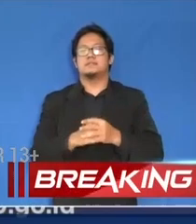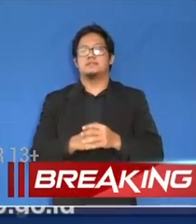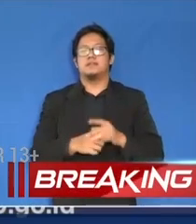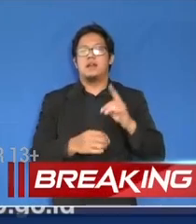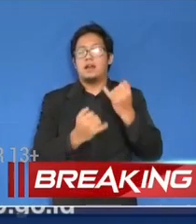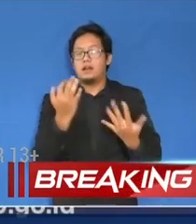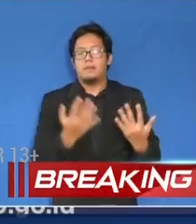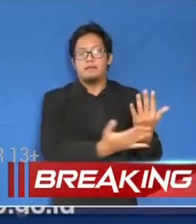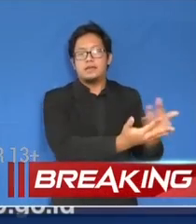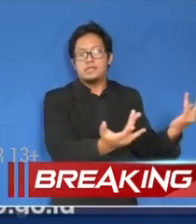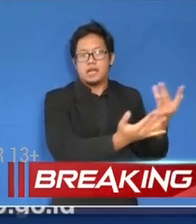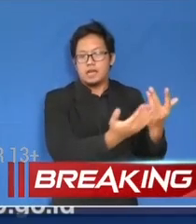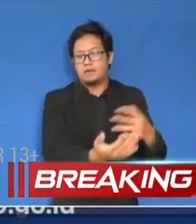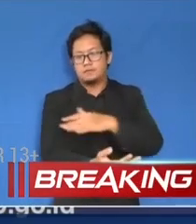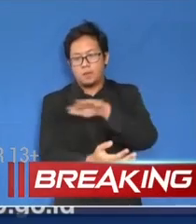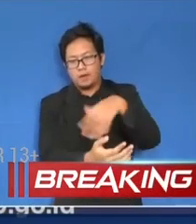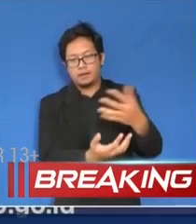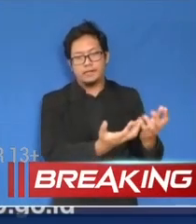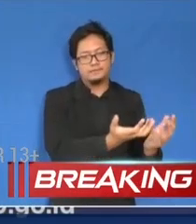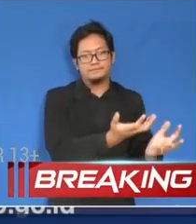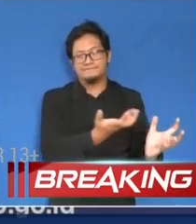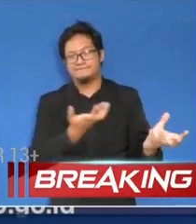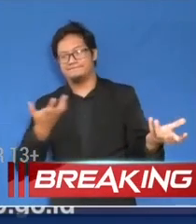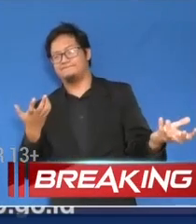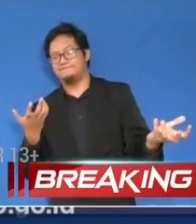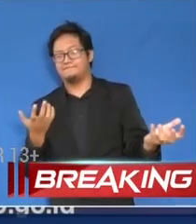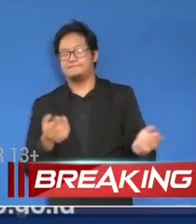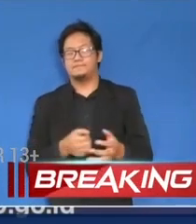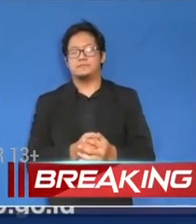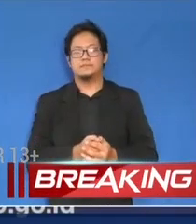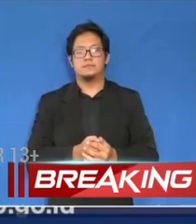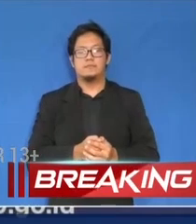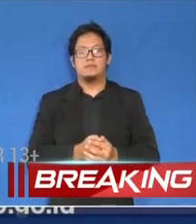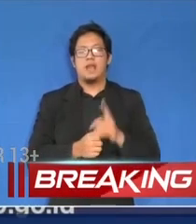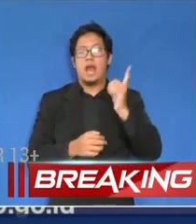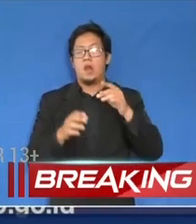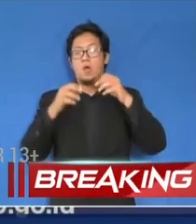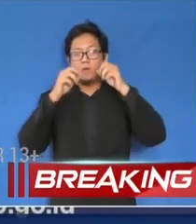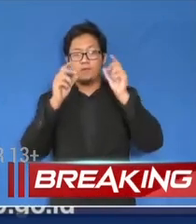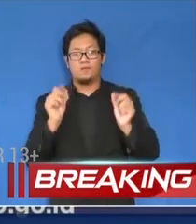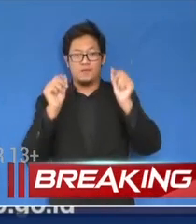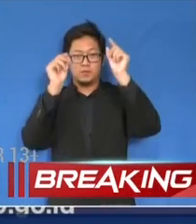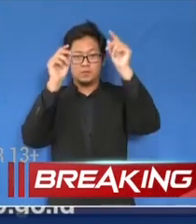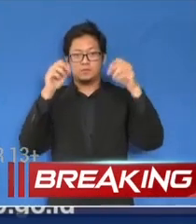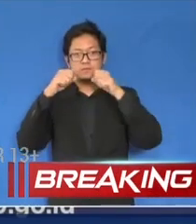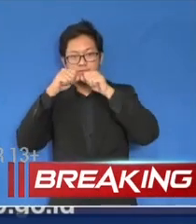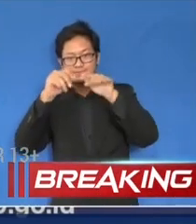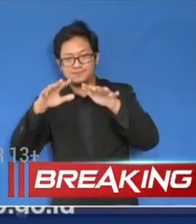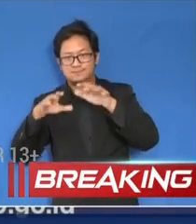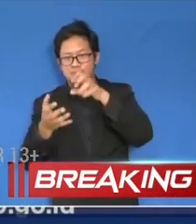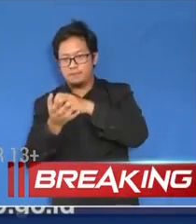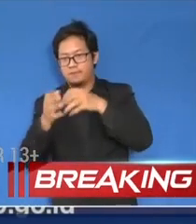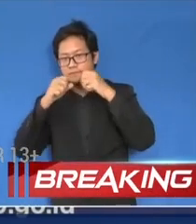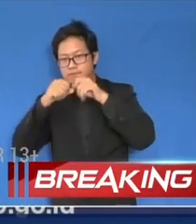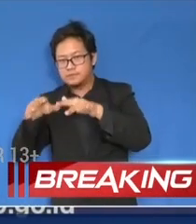dengan menghargai Rasulullah. Apabila ada virus mewabah di satu tempat, jangan pergi ke tempat itu. Tapi kalau sudah terlanjur